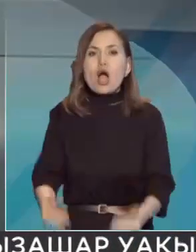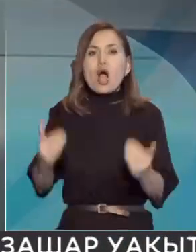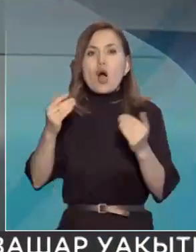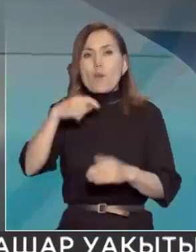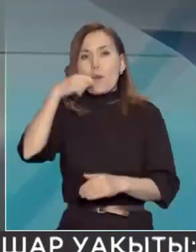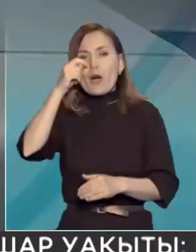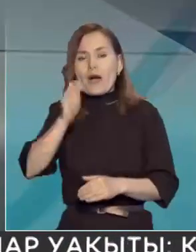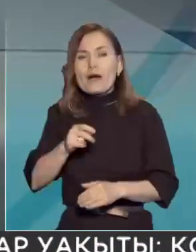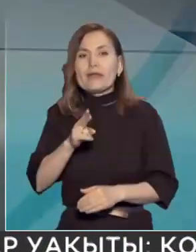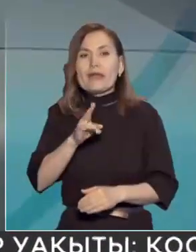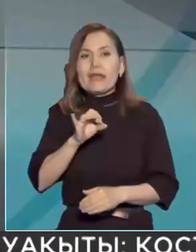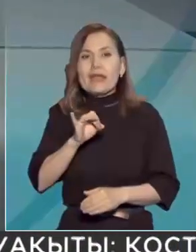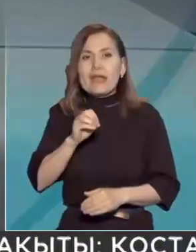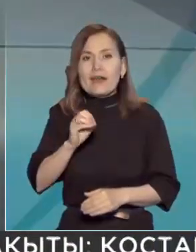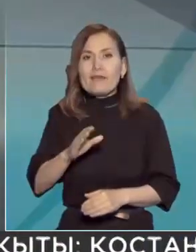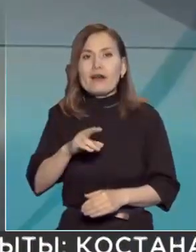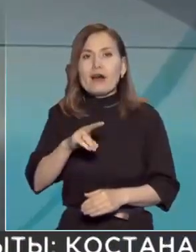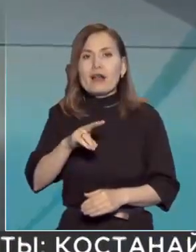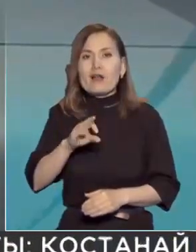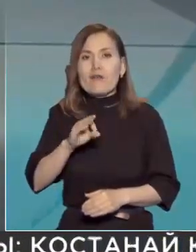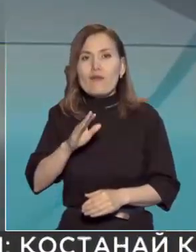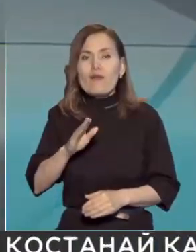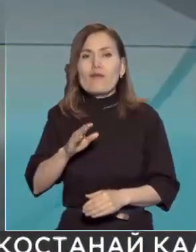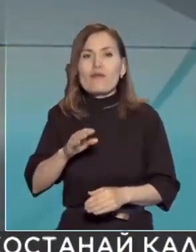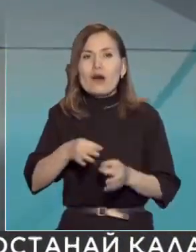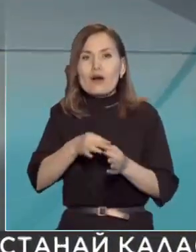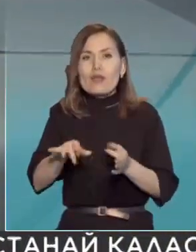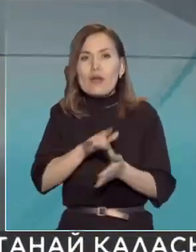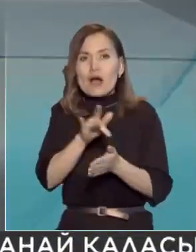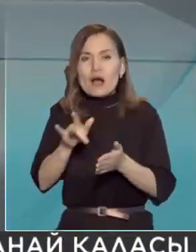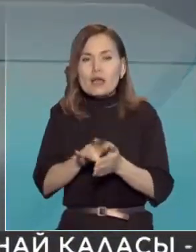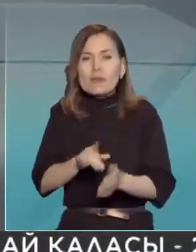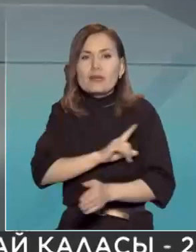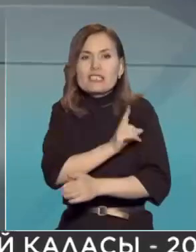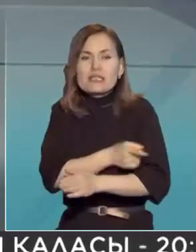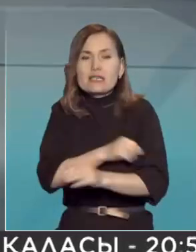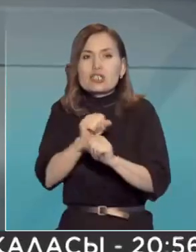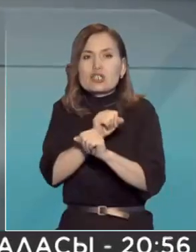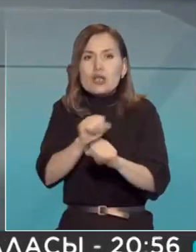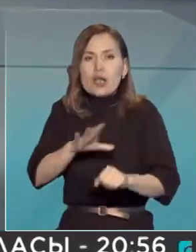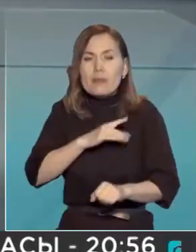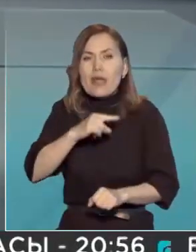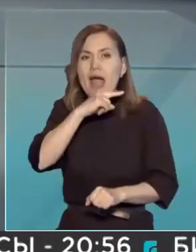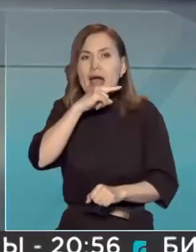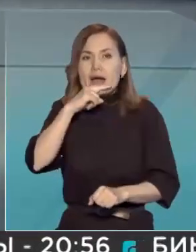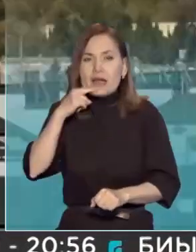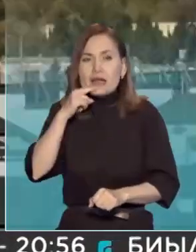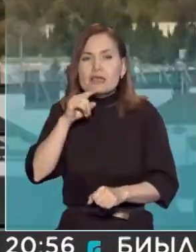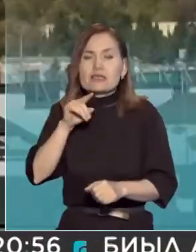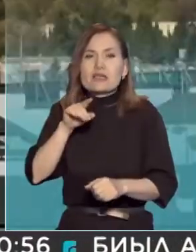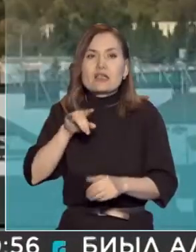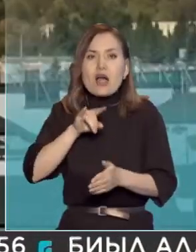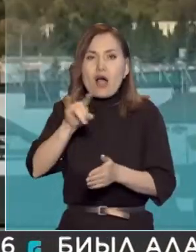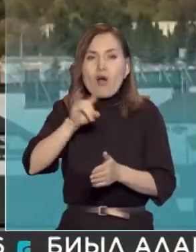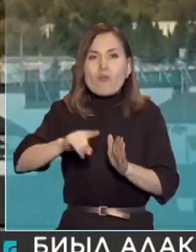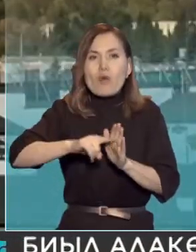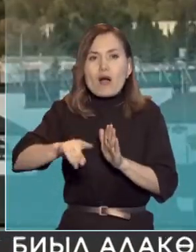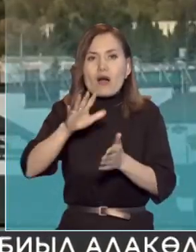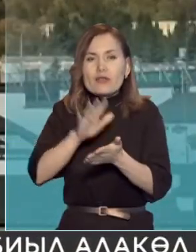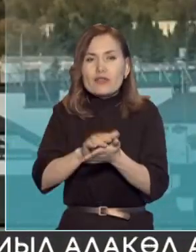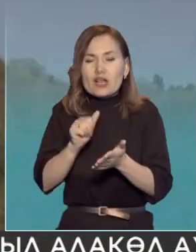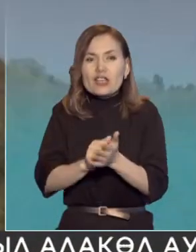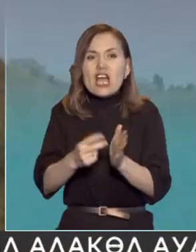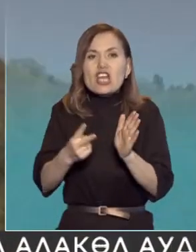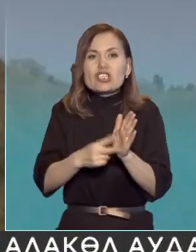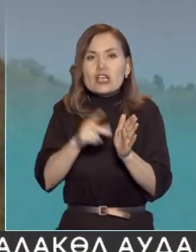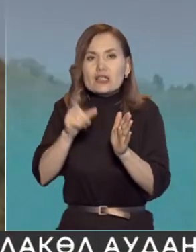Бүгін Украинаның Киев, Львов, Днепропетровск қалаларында бірнеше дүркін жарылыс болды. Ресей әуе күштері бұл қалаларды зымыранмен атқылап, Львовта 7 адамды